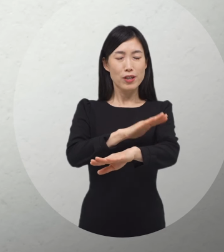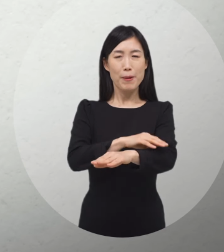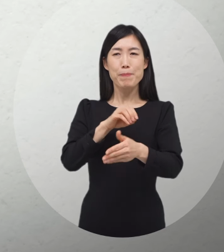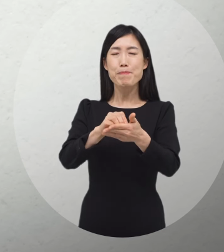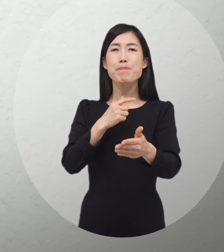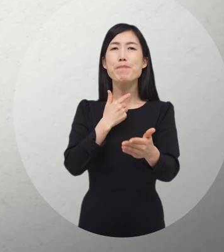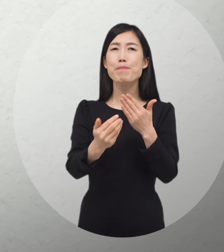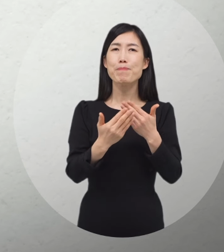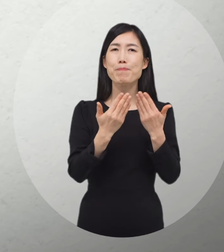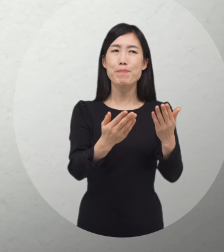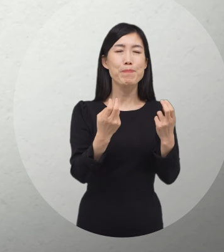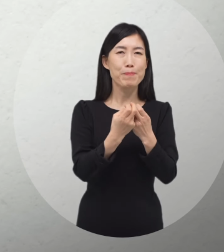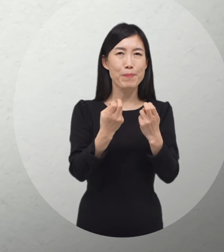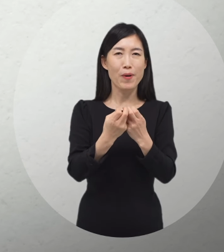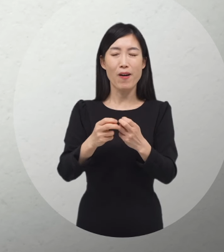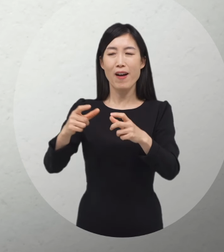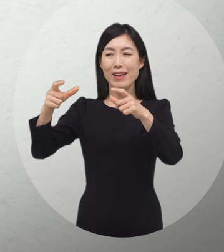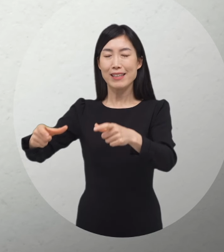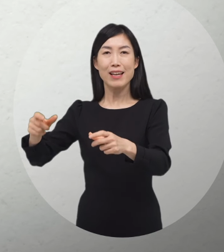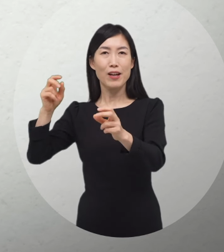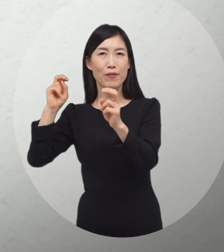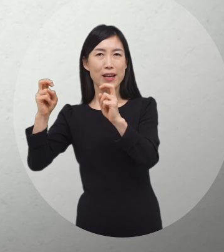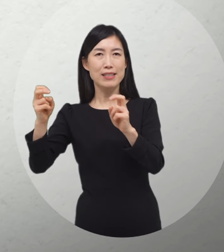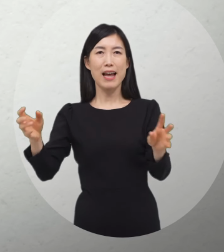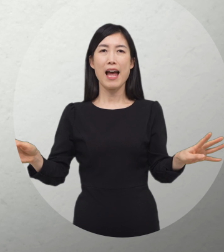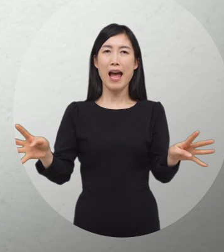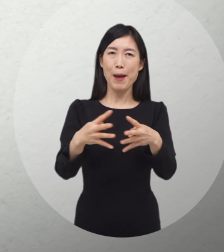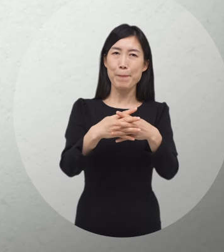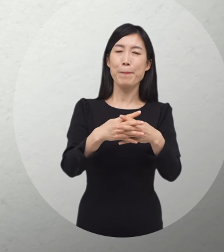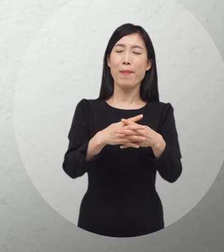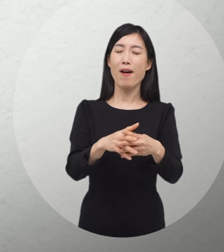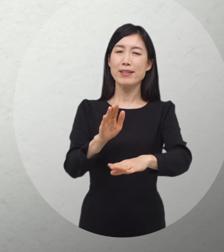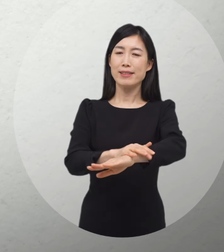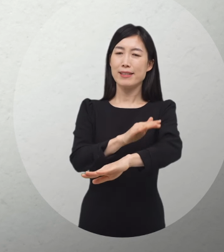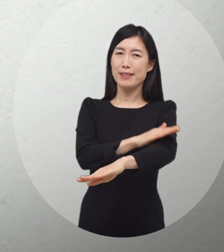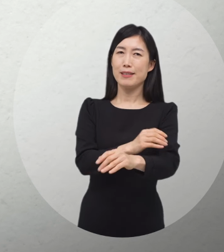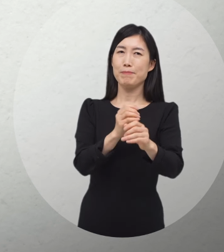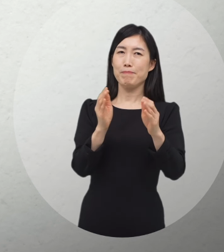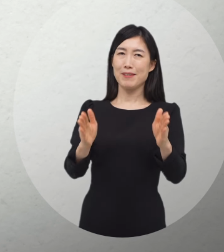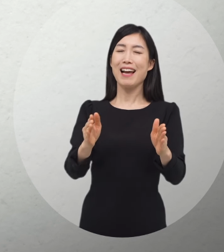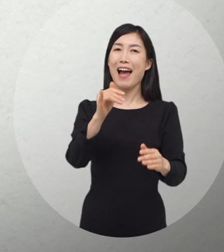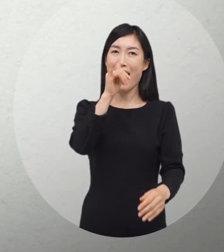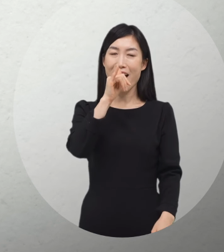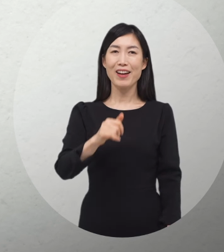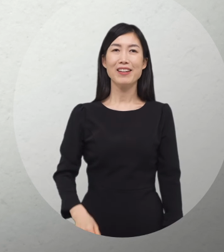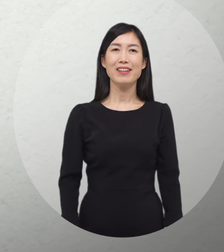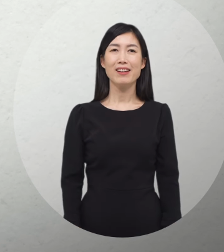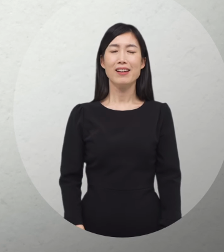취업 역량 강화를 위해 지역 사업체와 협의해 인턴십 기회를 제공하기도 했는데요.